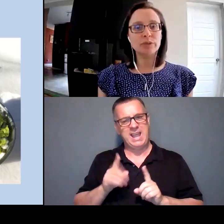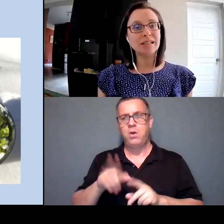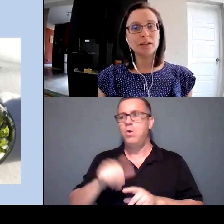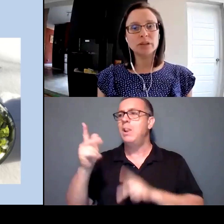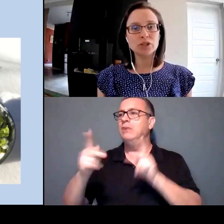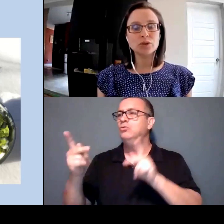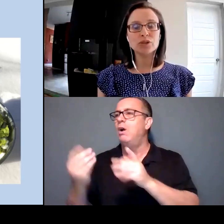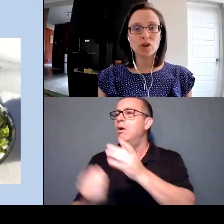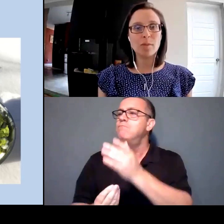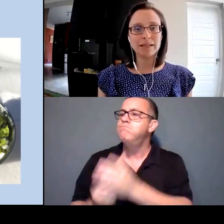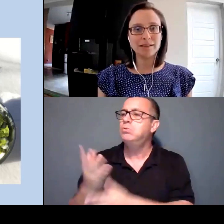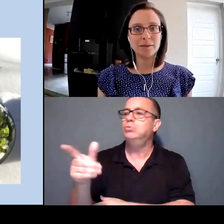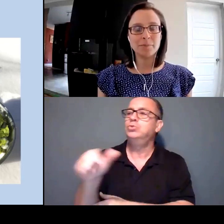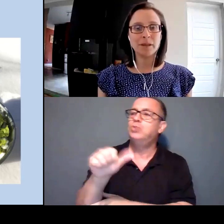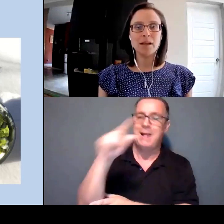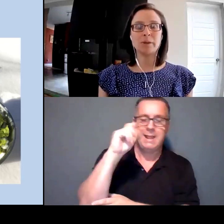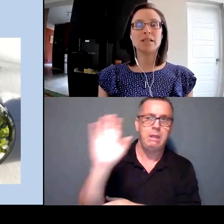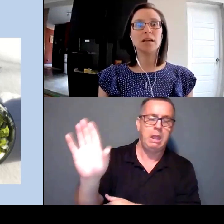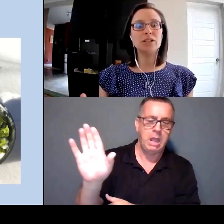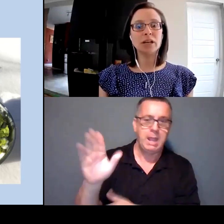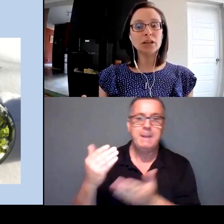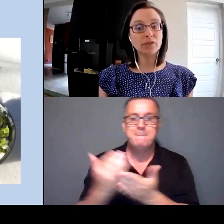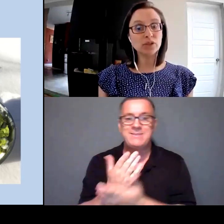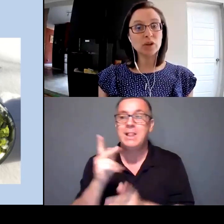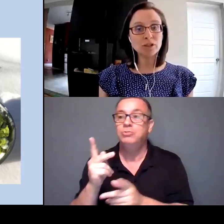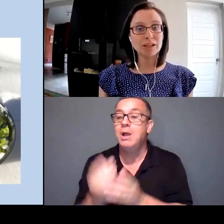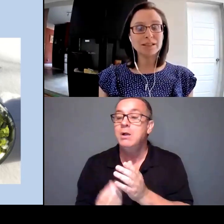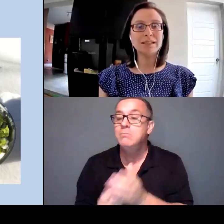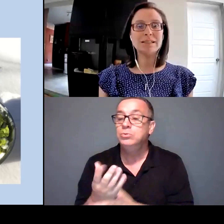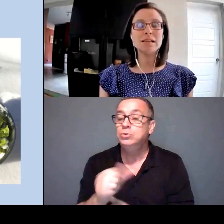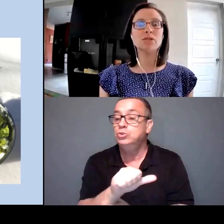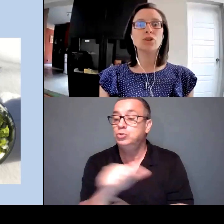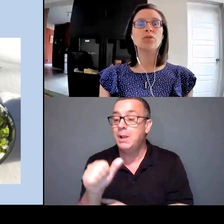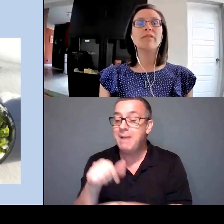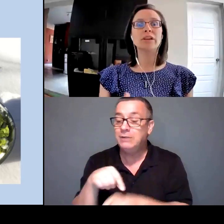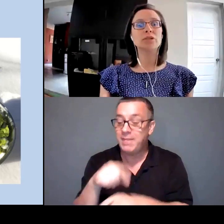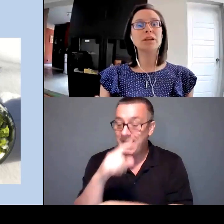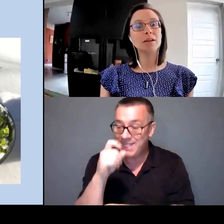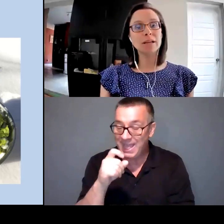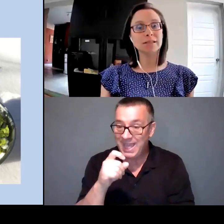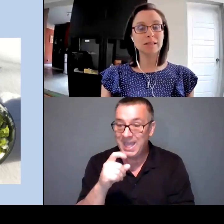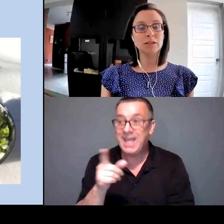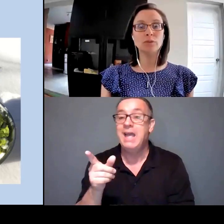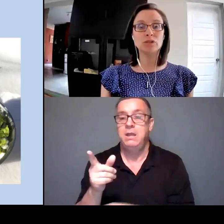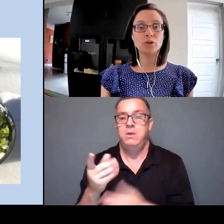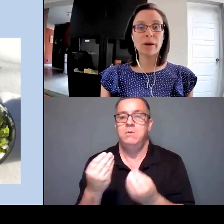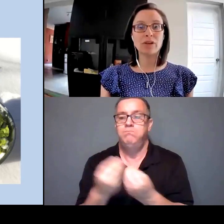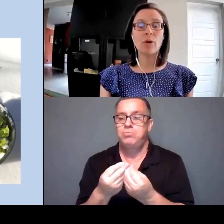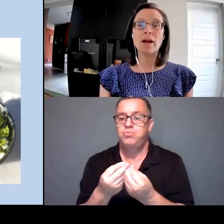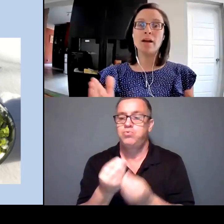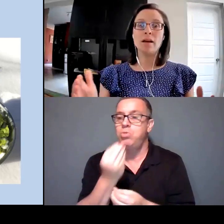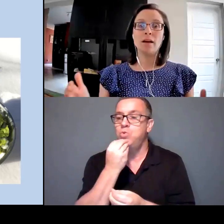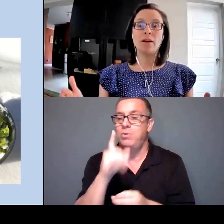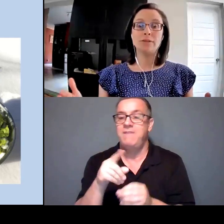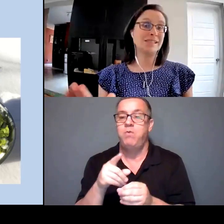font pousser de la nourriture seulement l'été. Parce que les gens qui font seulement un jardin d'été, ils se retrouvent avec une grande quantité de nourriture